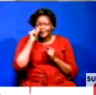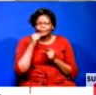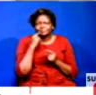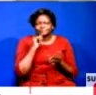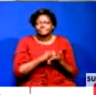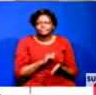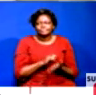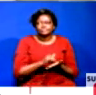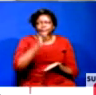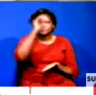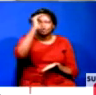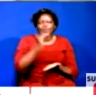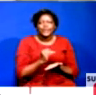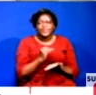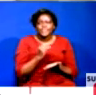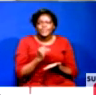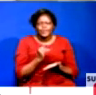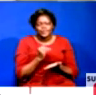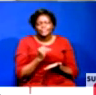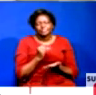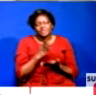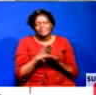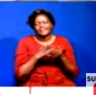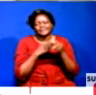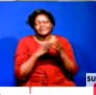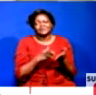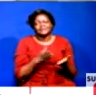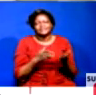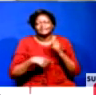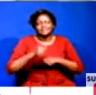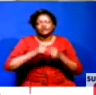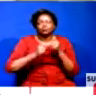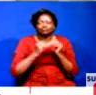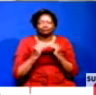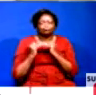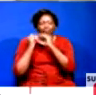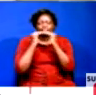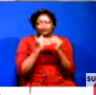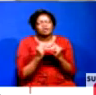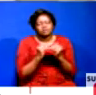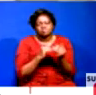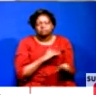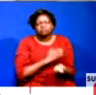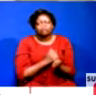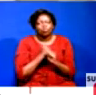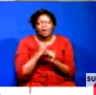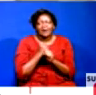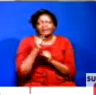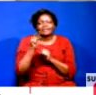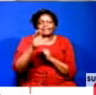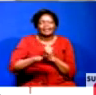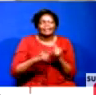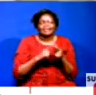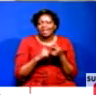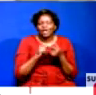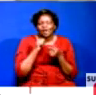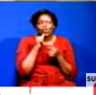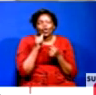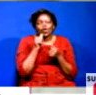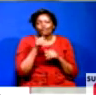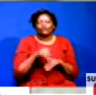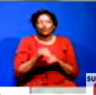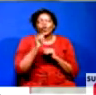kuwa kupunguzwa kwa walinzi wa baadhi ya viongozi ni hatua ya kusawazisha nguvu kazi katika idara hiyo na haiambatani kamwe na